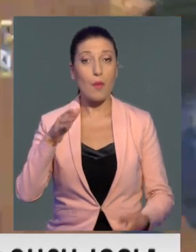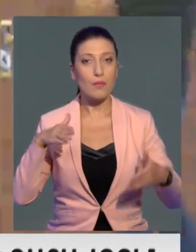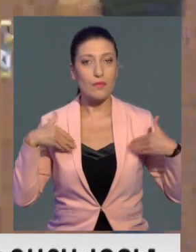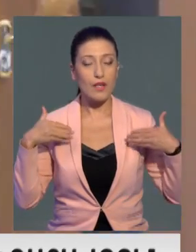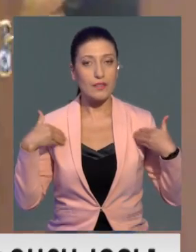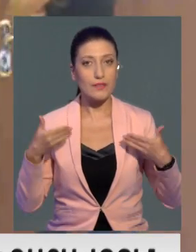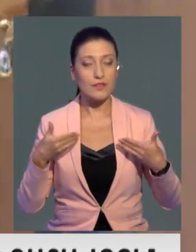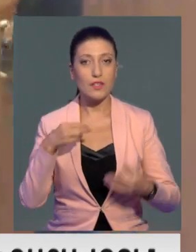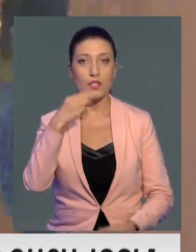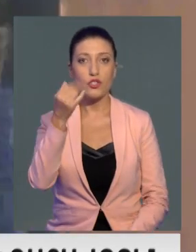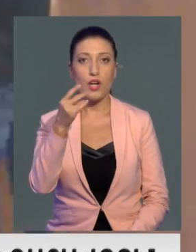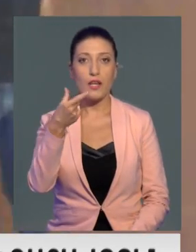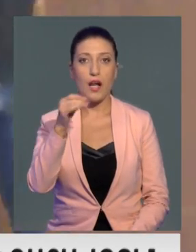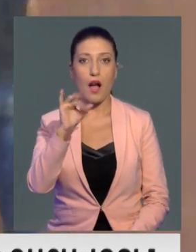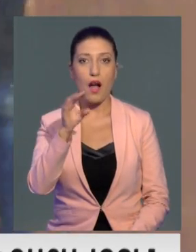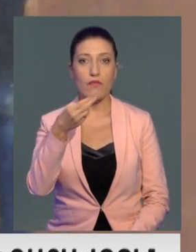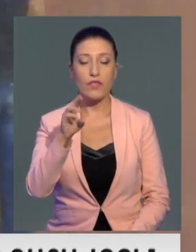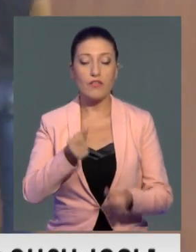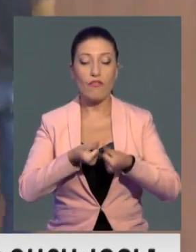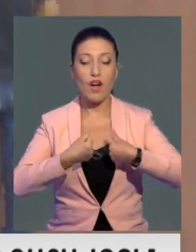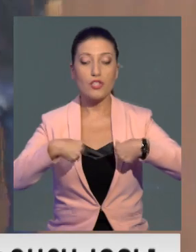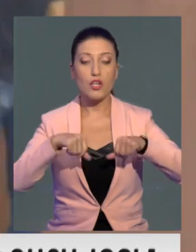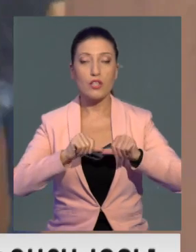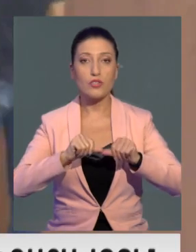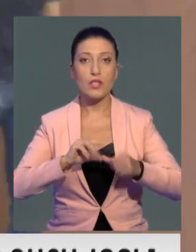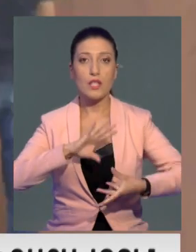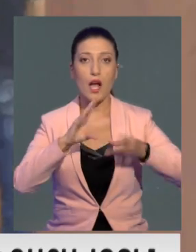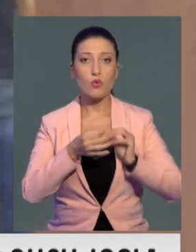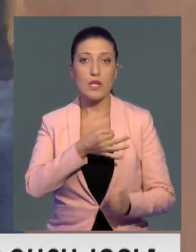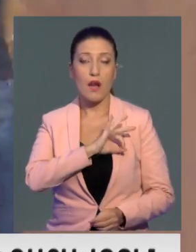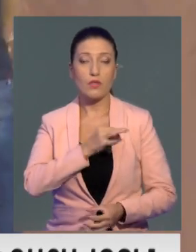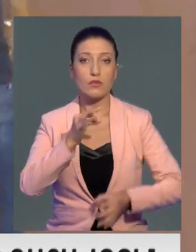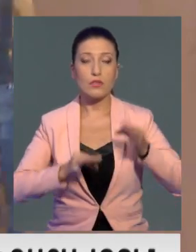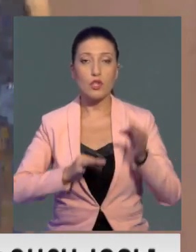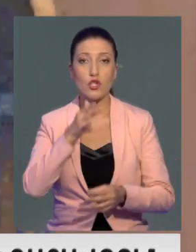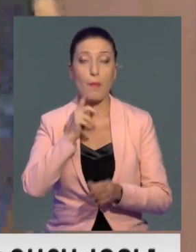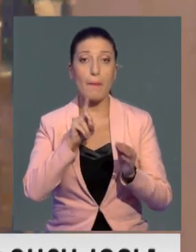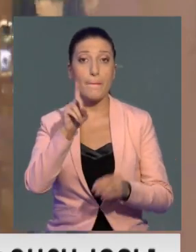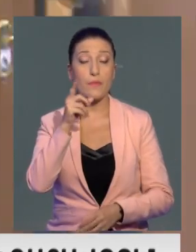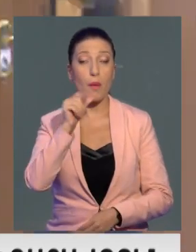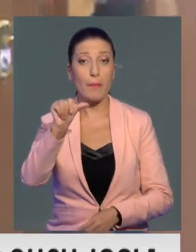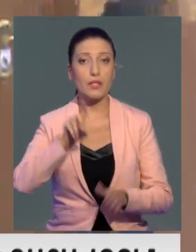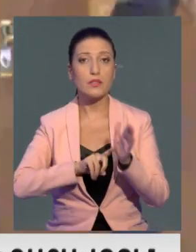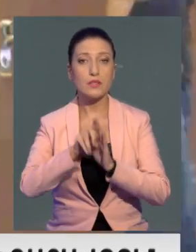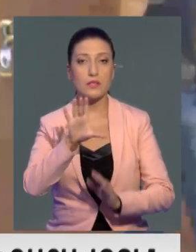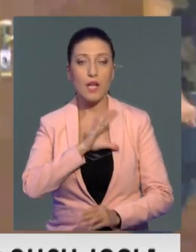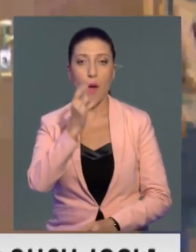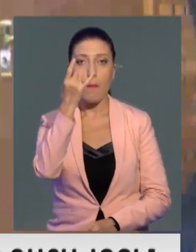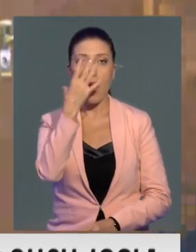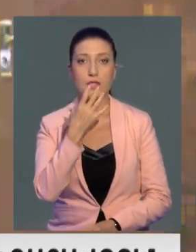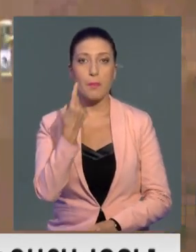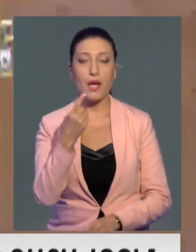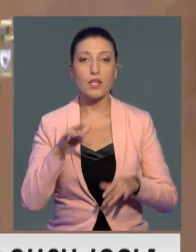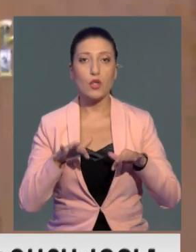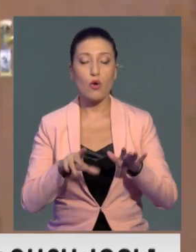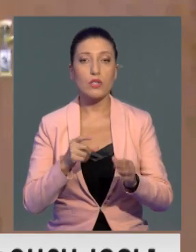Շենգավիթ վարչական շրջանի ընդհանուր իրավասության դատարանի հենց այստեղ իջում ժամը 1-ից մեկնարկել է մարտի 1-ի գործո